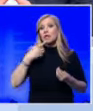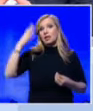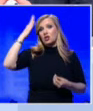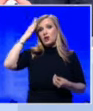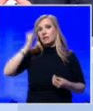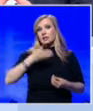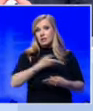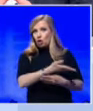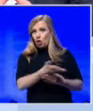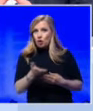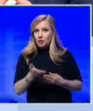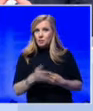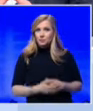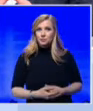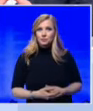хората.